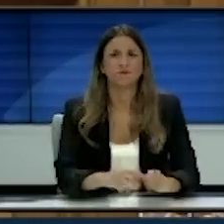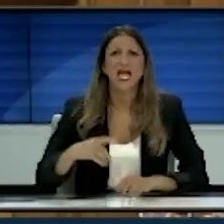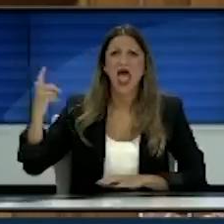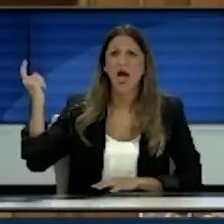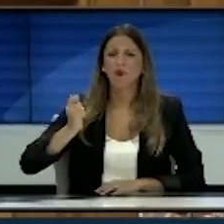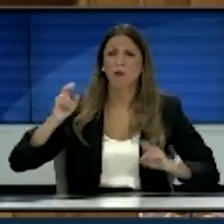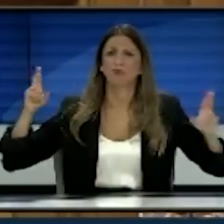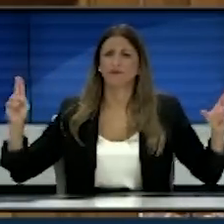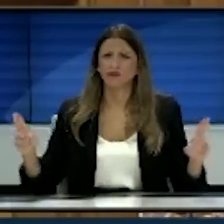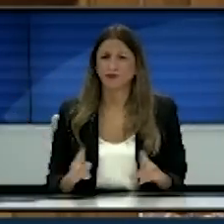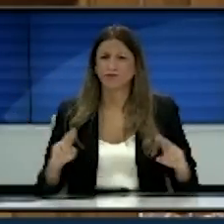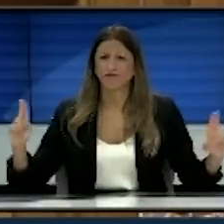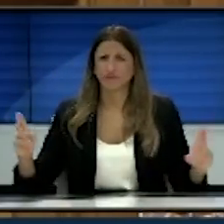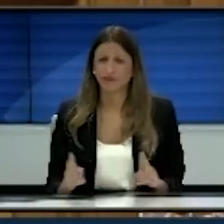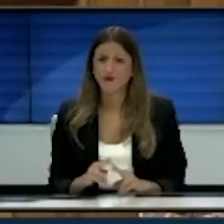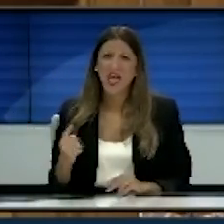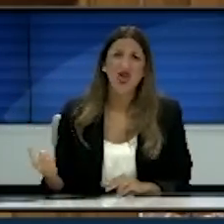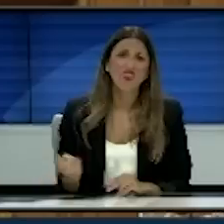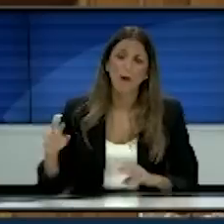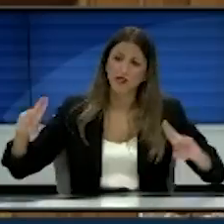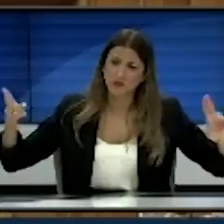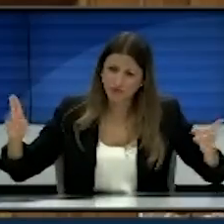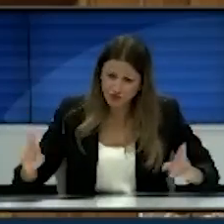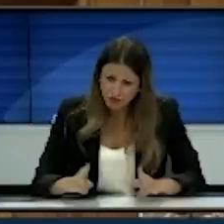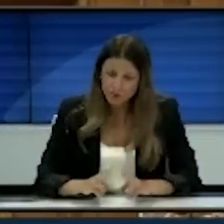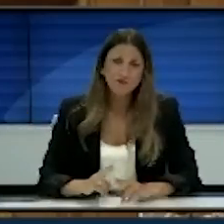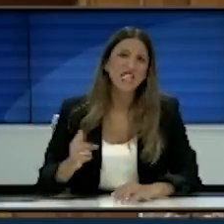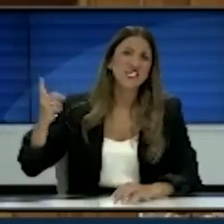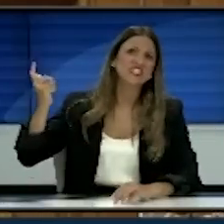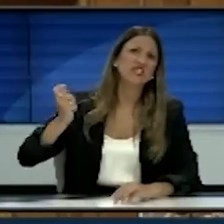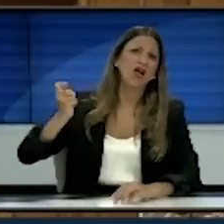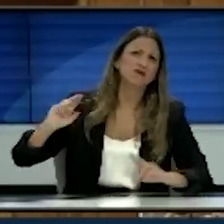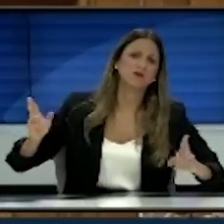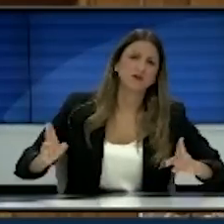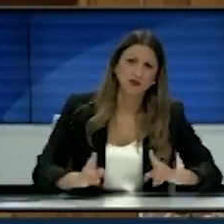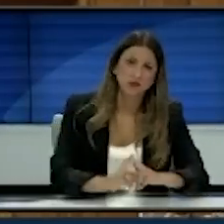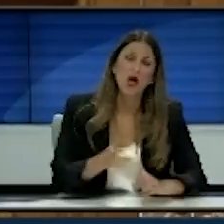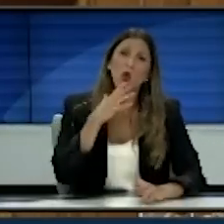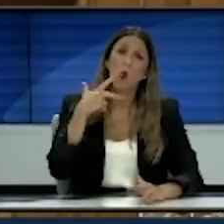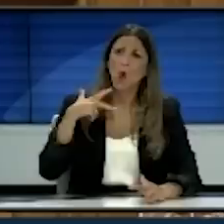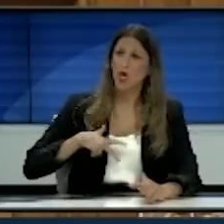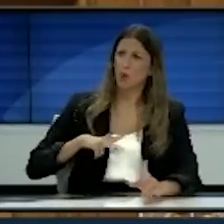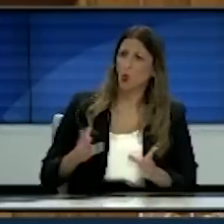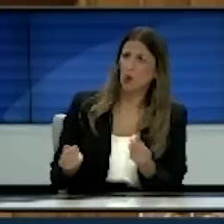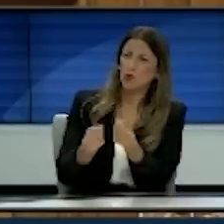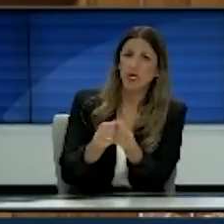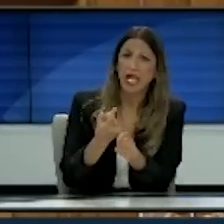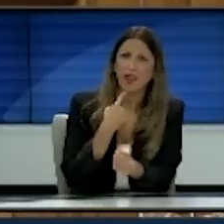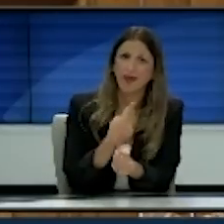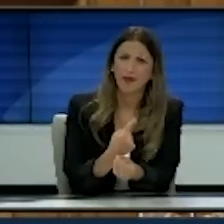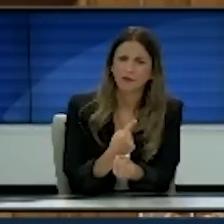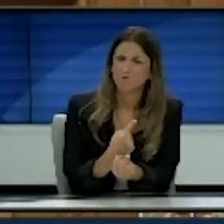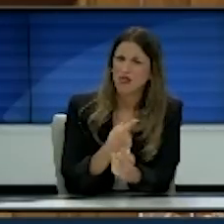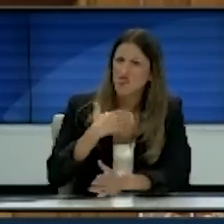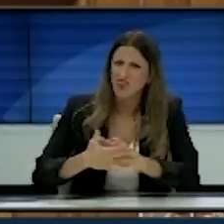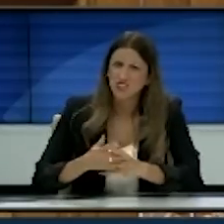επιδόματα, σε θεραπείες, σε συντάξεις με εργαλείο την λειτουργικότητα. Όλα αυτά δηλαδή